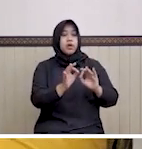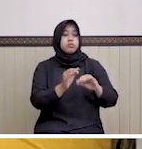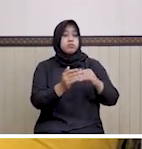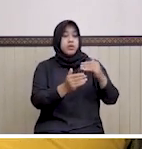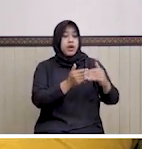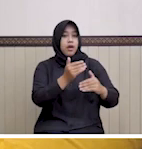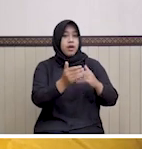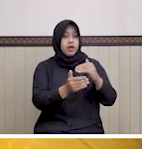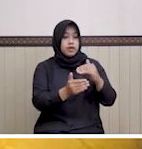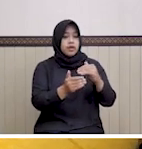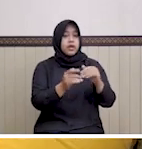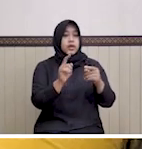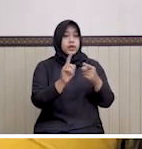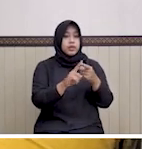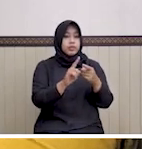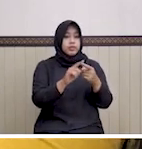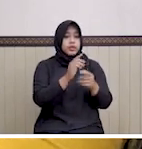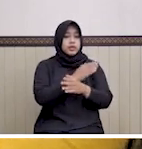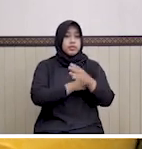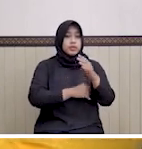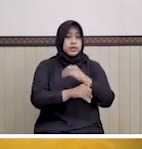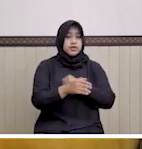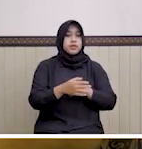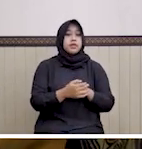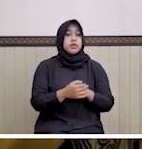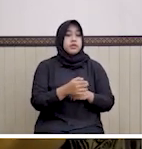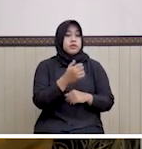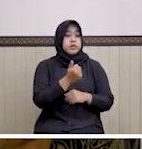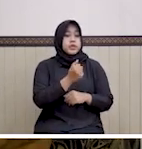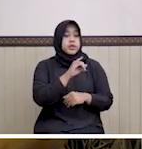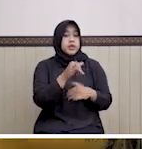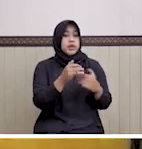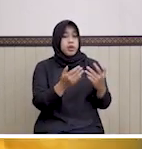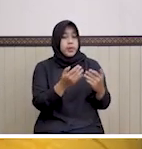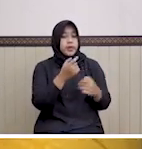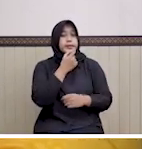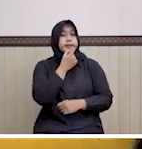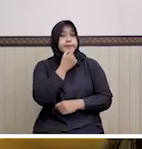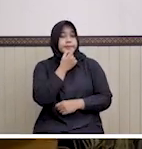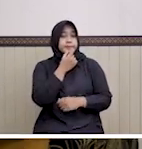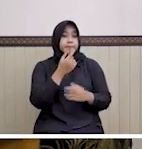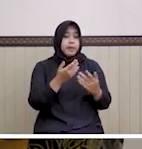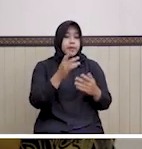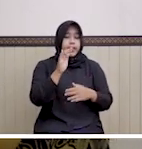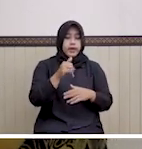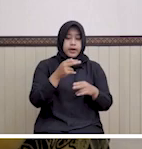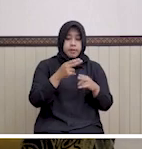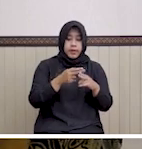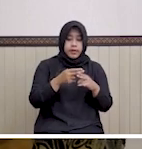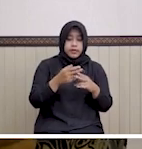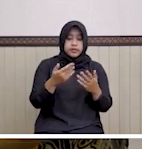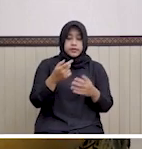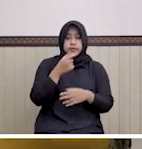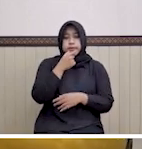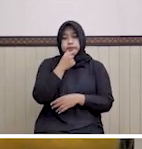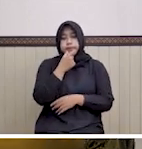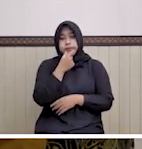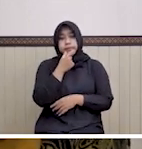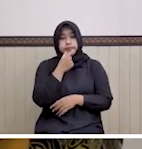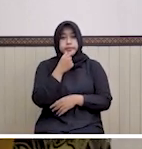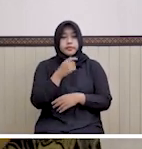menangani kawan-kawan disabilitas bisa jadi apa namanya eh